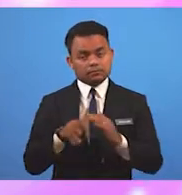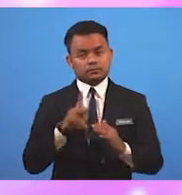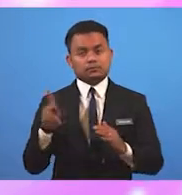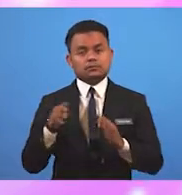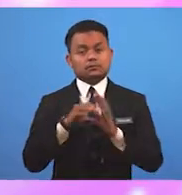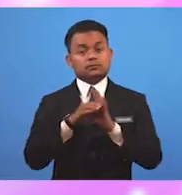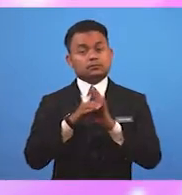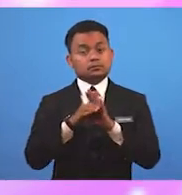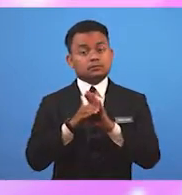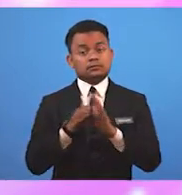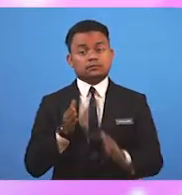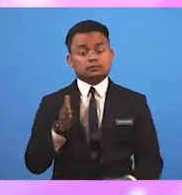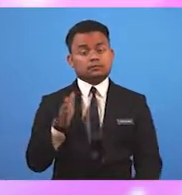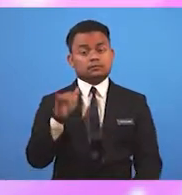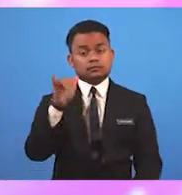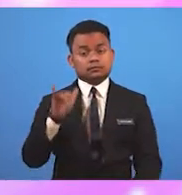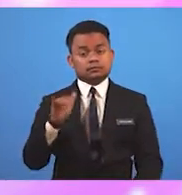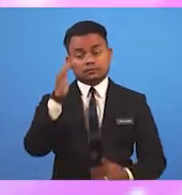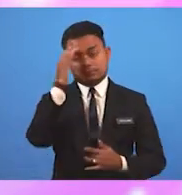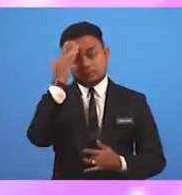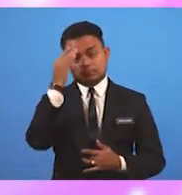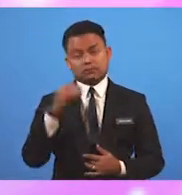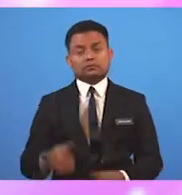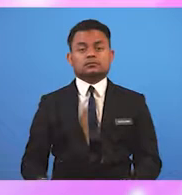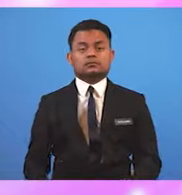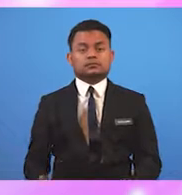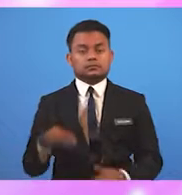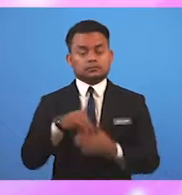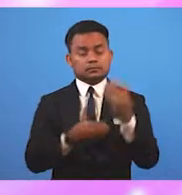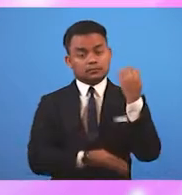Lebih kecil. Okey. So, saya start dengan nombor 3.